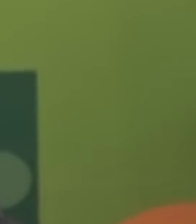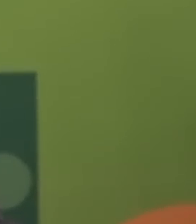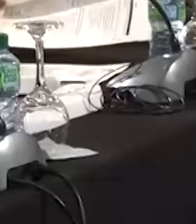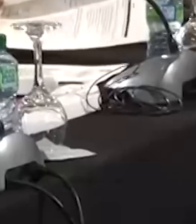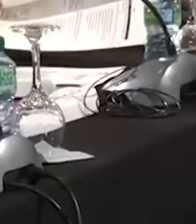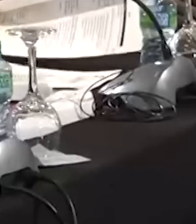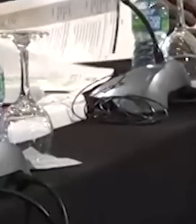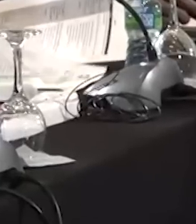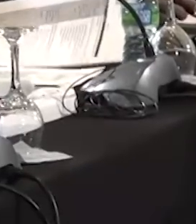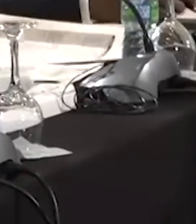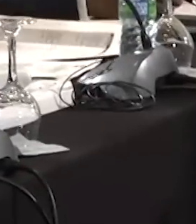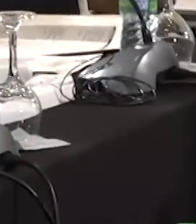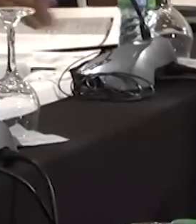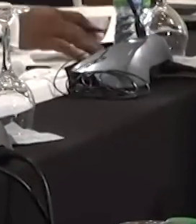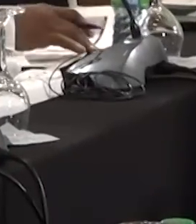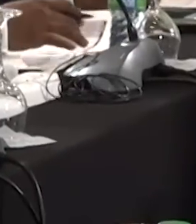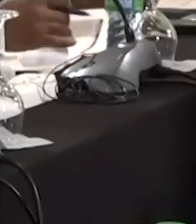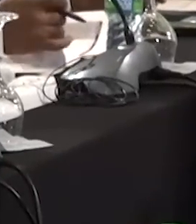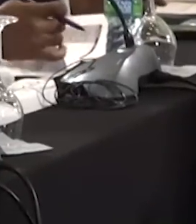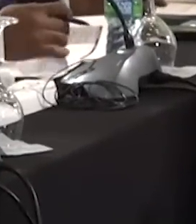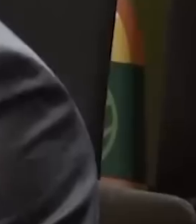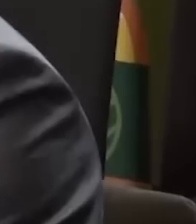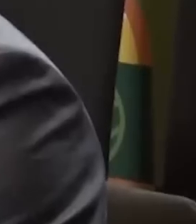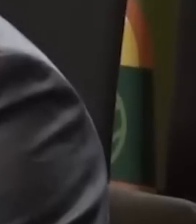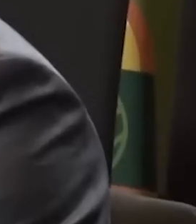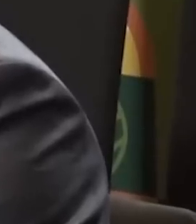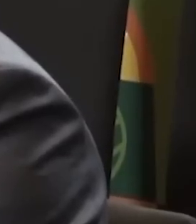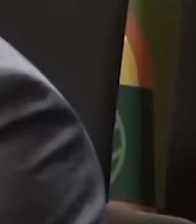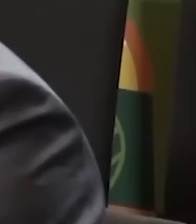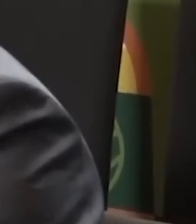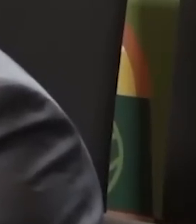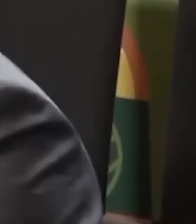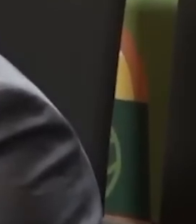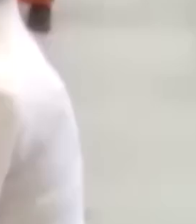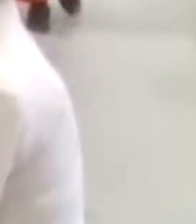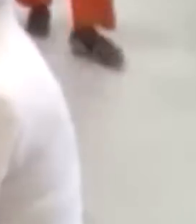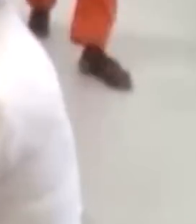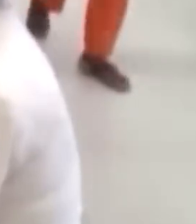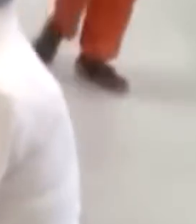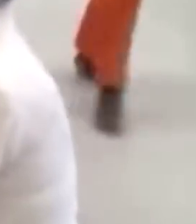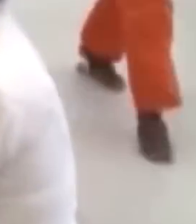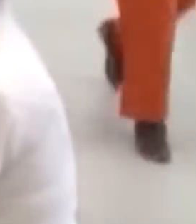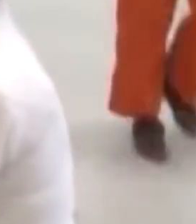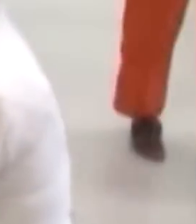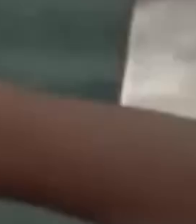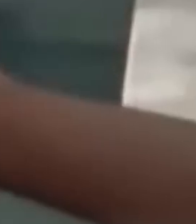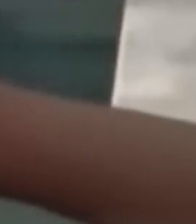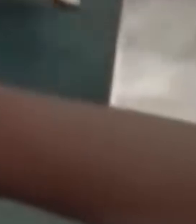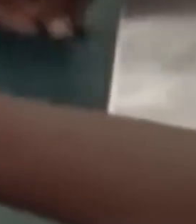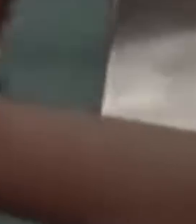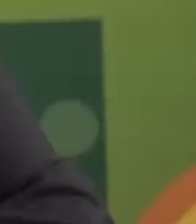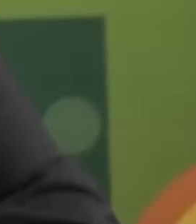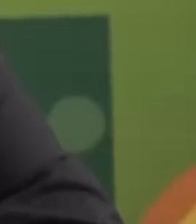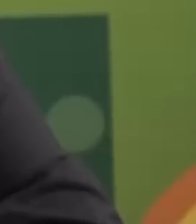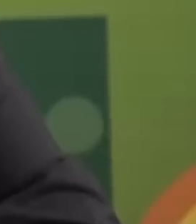au développement pour l'aboutissement du pacte ivoirien qui met en valeur la triptyque production, transformation et commercialisation. La